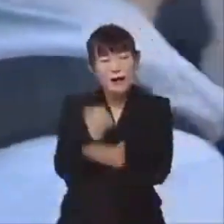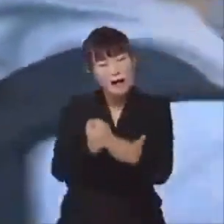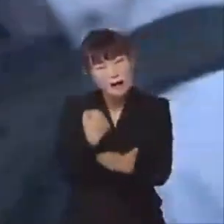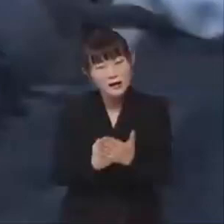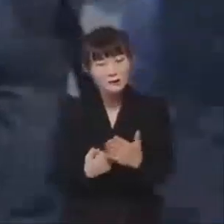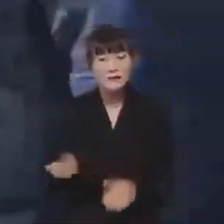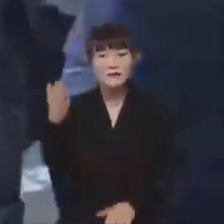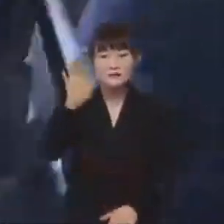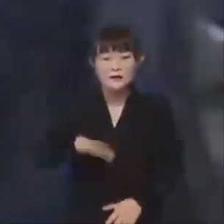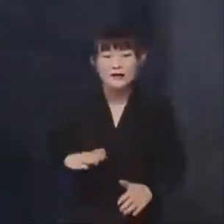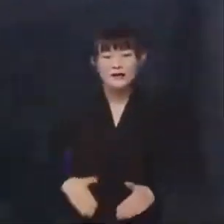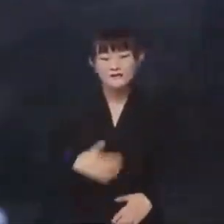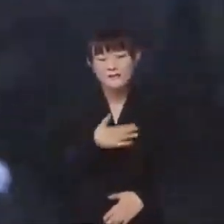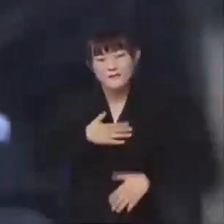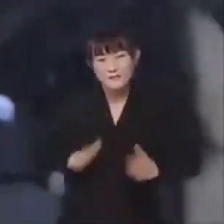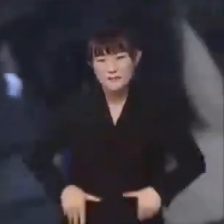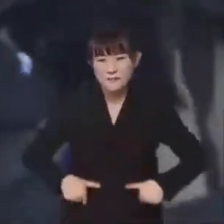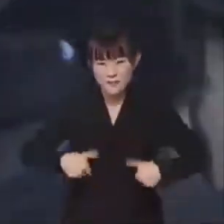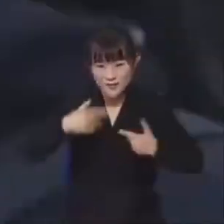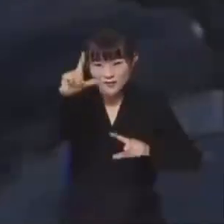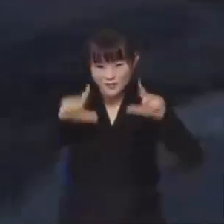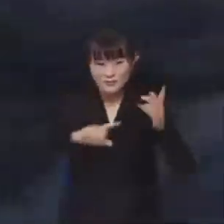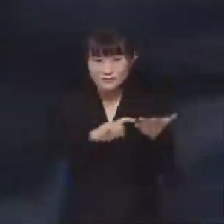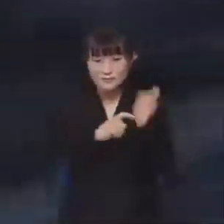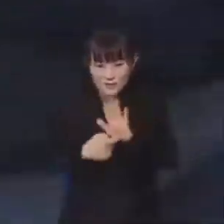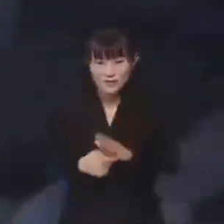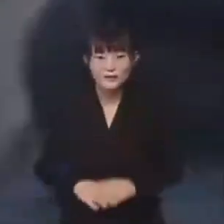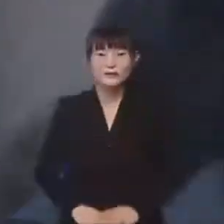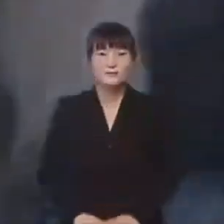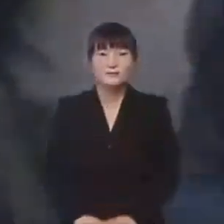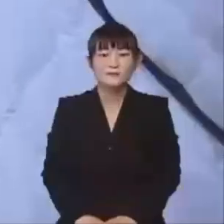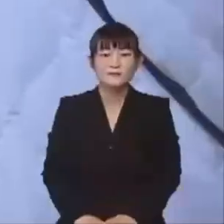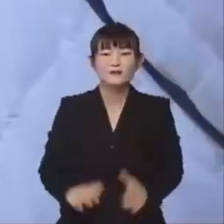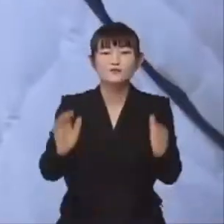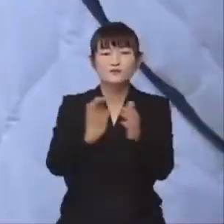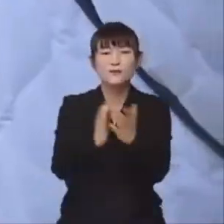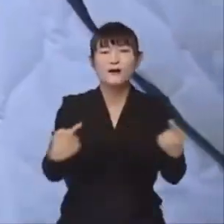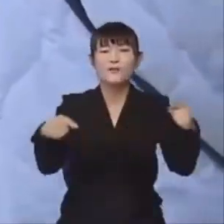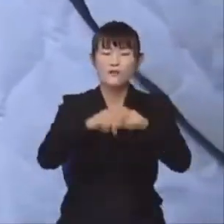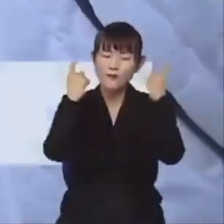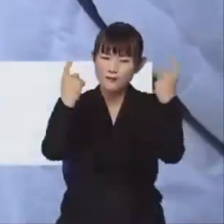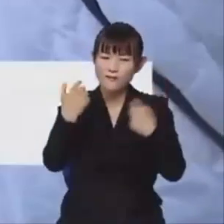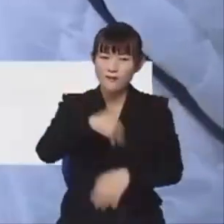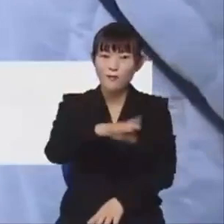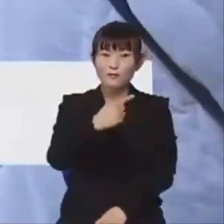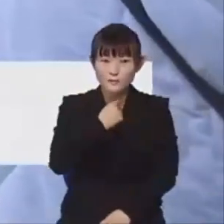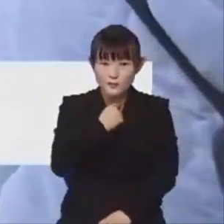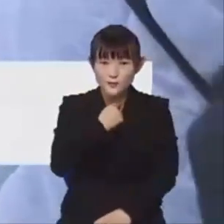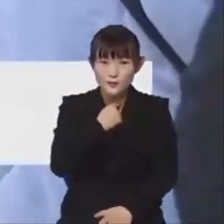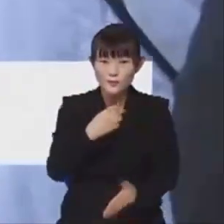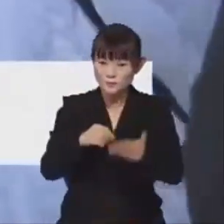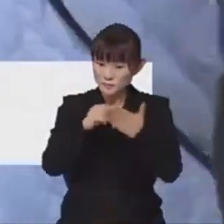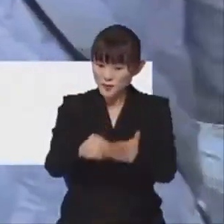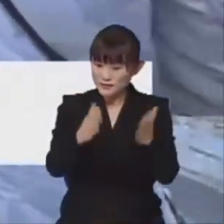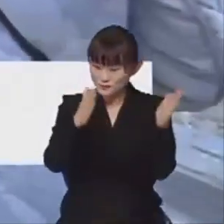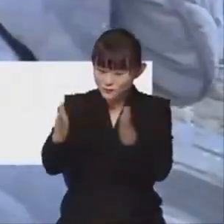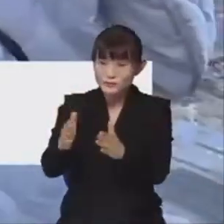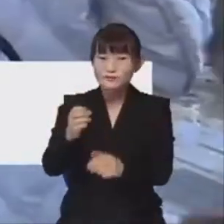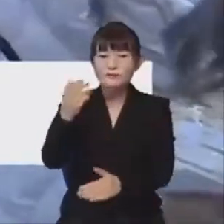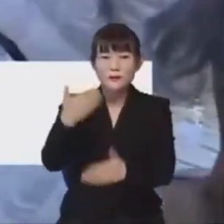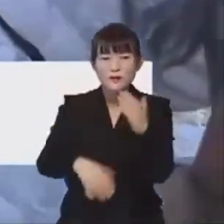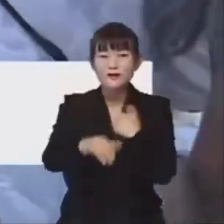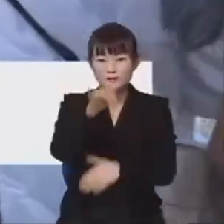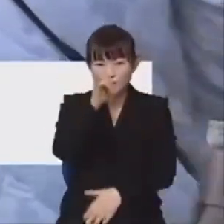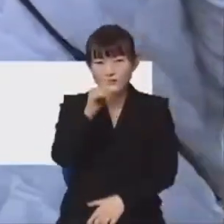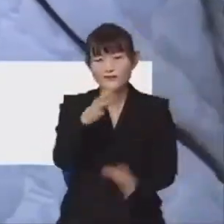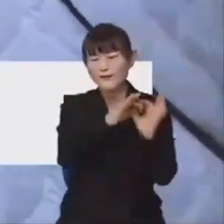교차하지만 홀가분한 표정만은 감출 수 없습니다. 친구들이랑 여행 가고 입시 마무리도 해야 되고